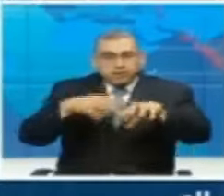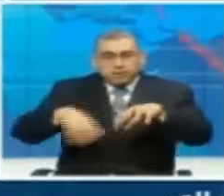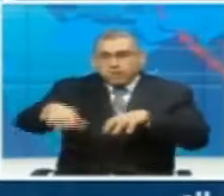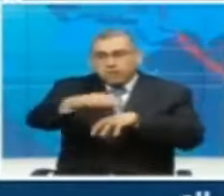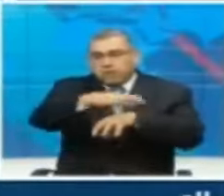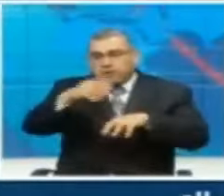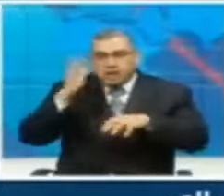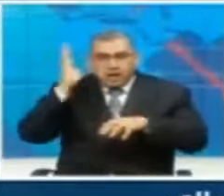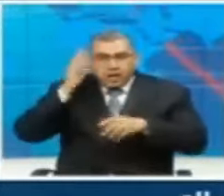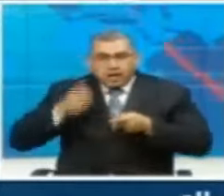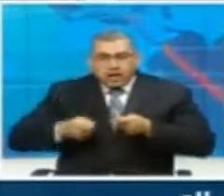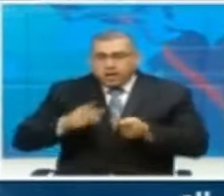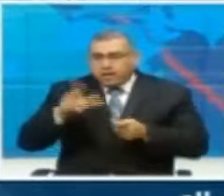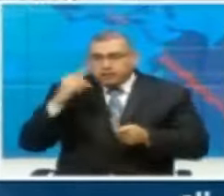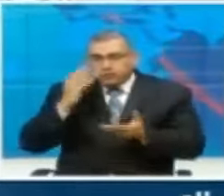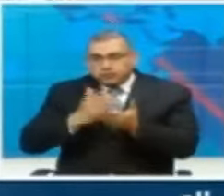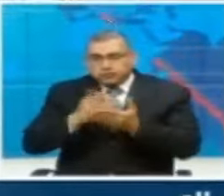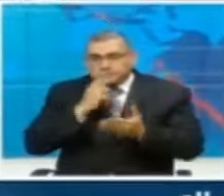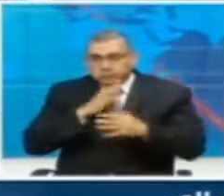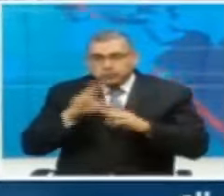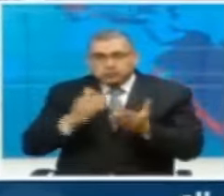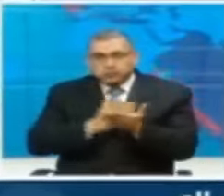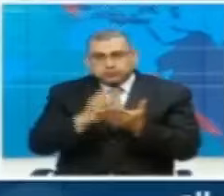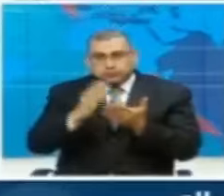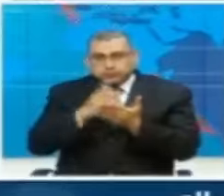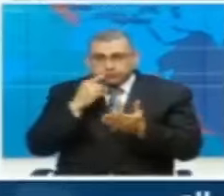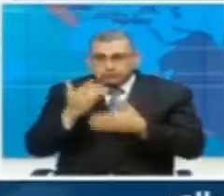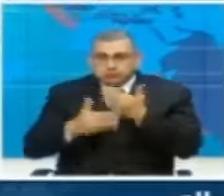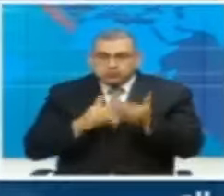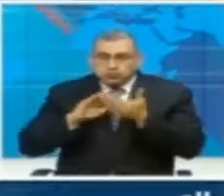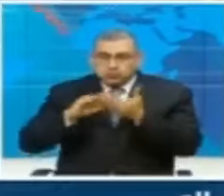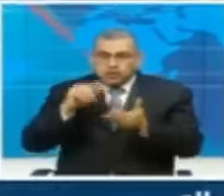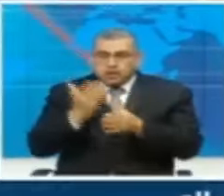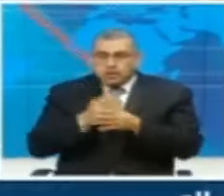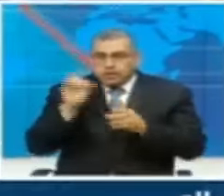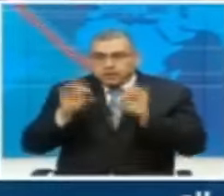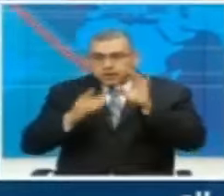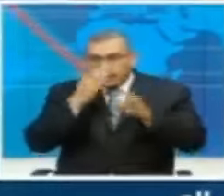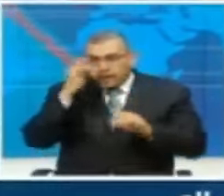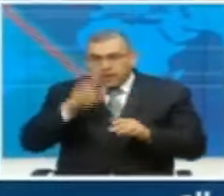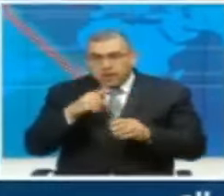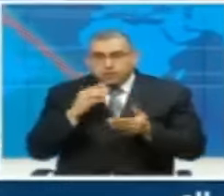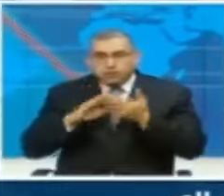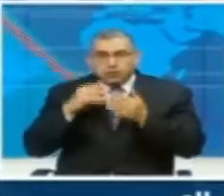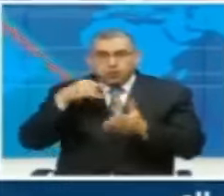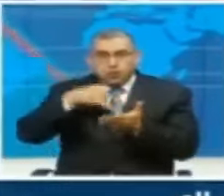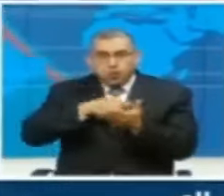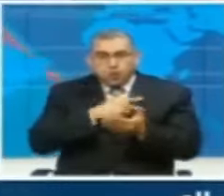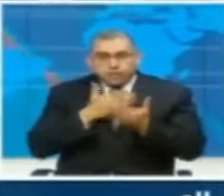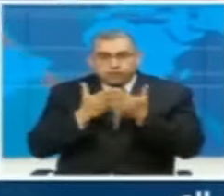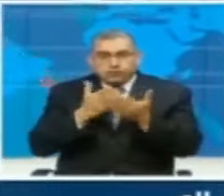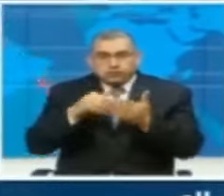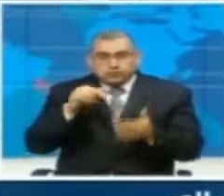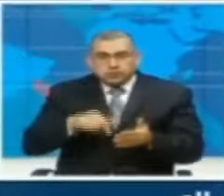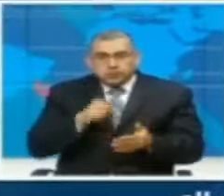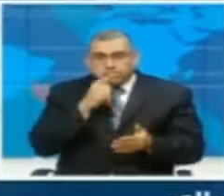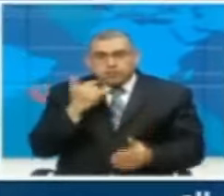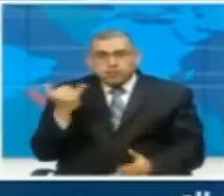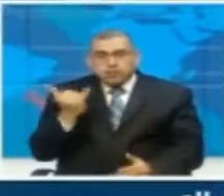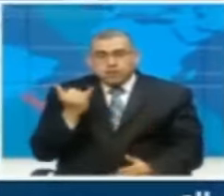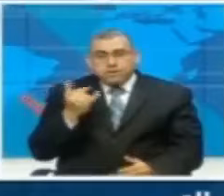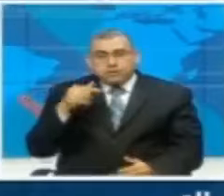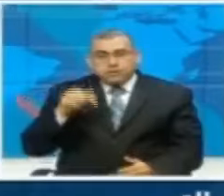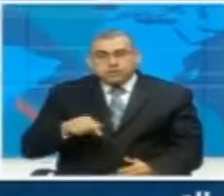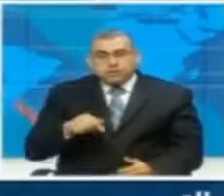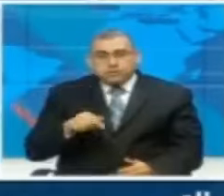الباعة الجائلين، كل الكلام ده طبعا احنا بنعاون فعلا المديرية فيه. بخلاف طبعا في حاجة مهمة جدا، ان احنا